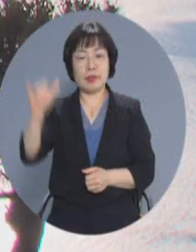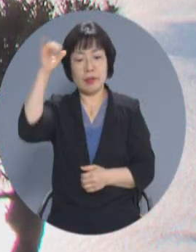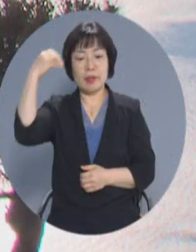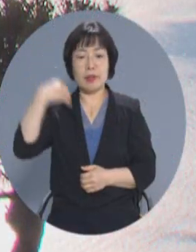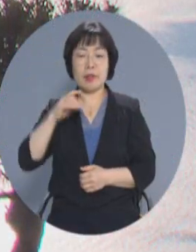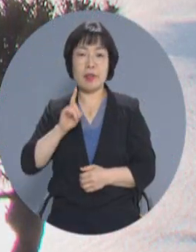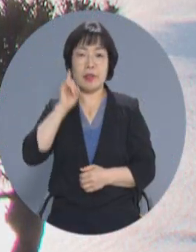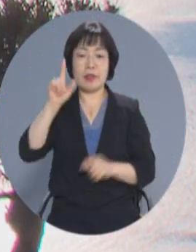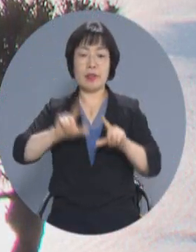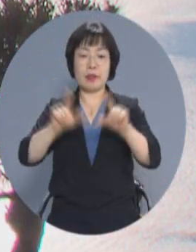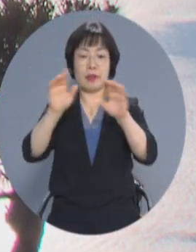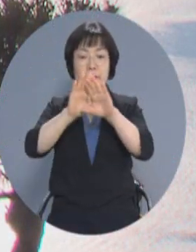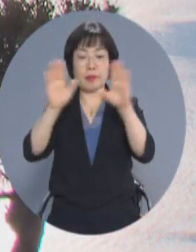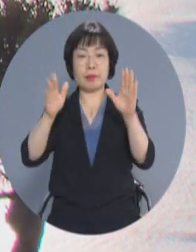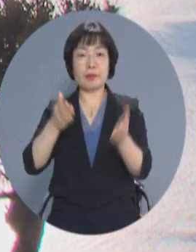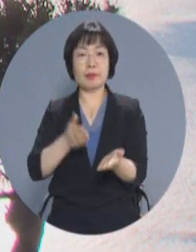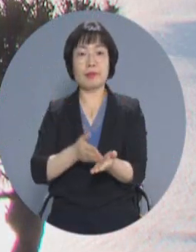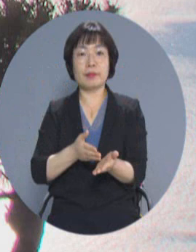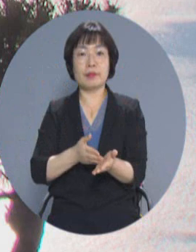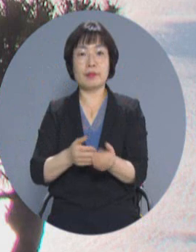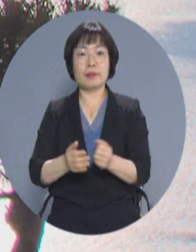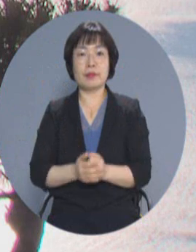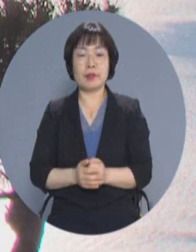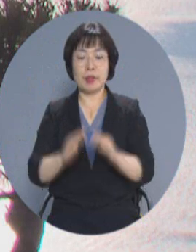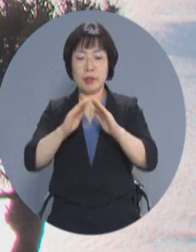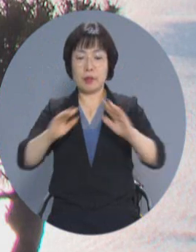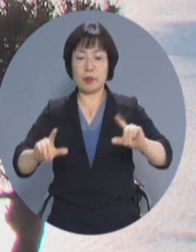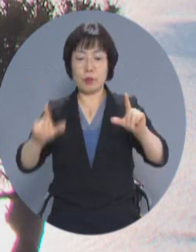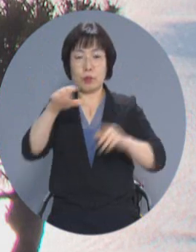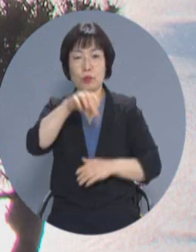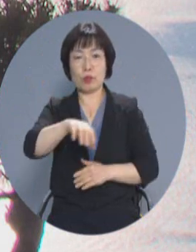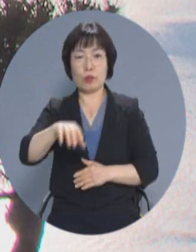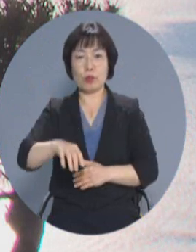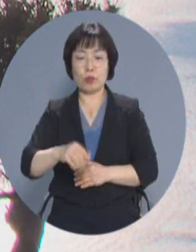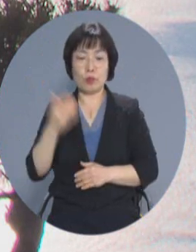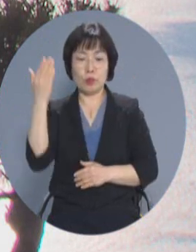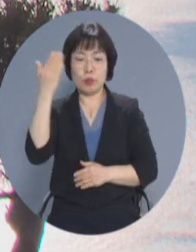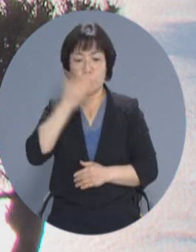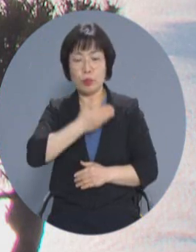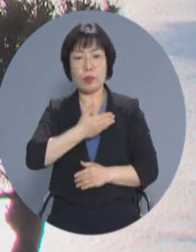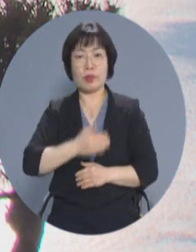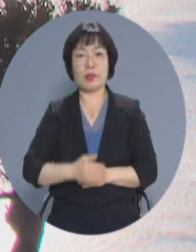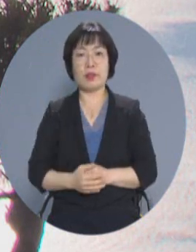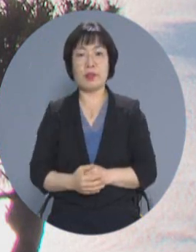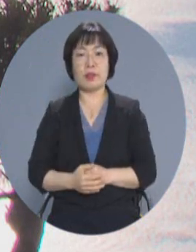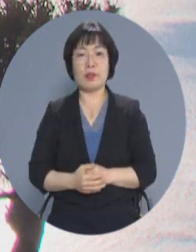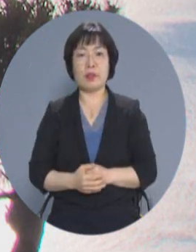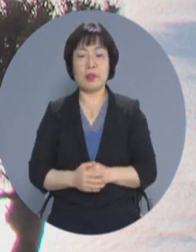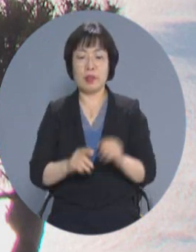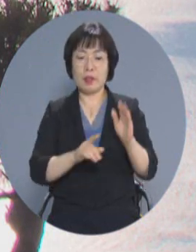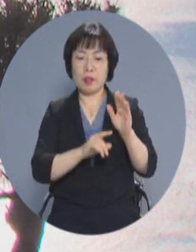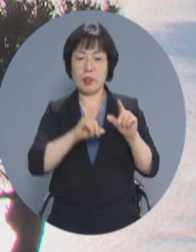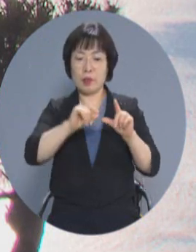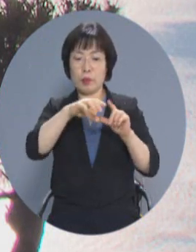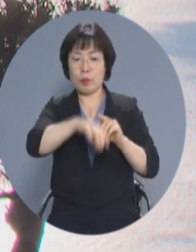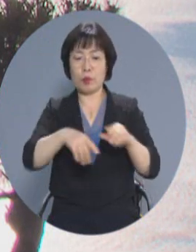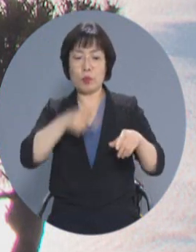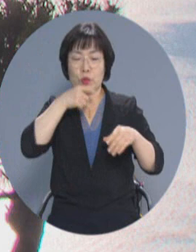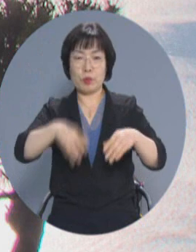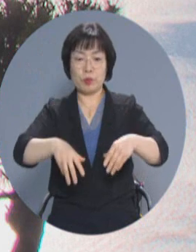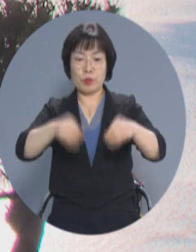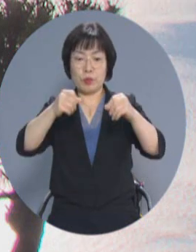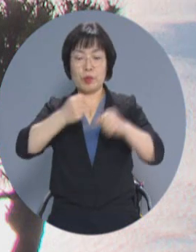여수 MBC AI 내일의 날씨입니다. 오늘 전남 동부 지역은 대체로 맑은 날씨를 보였는데요. 일부 지역에는